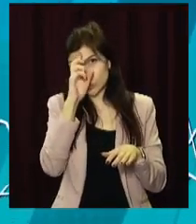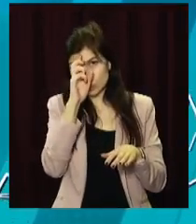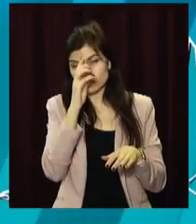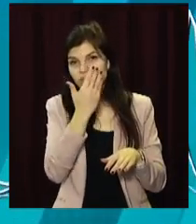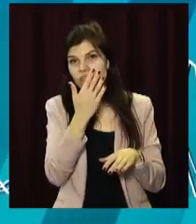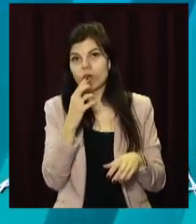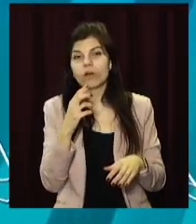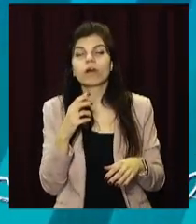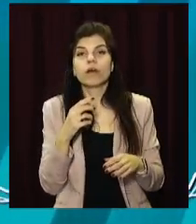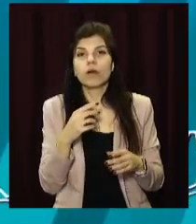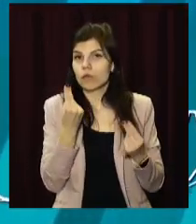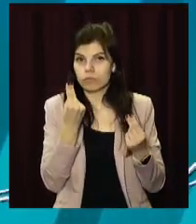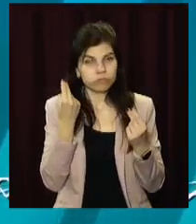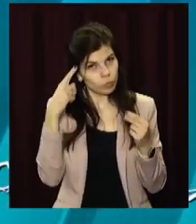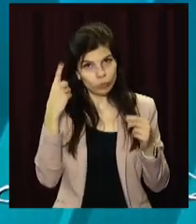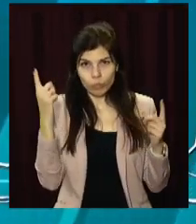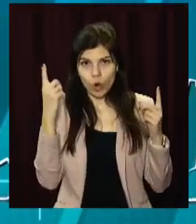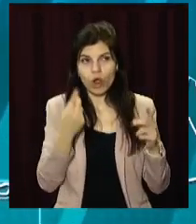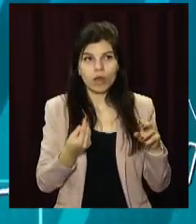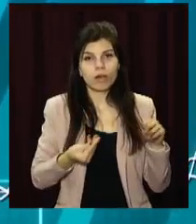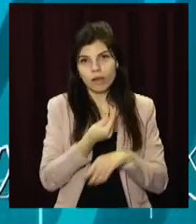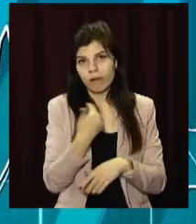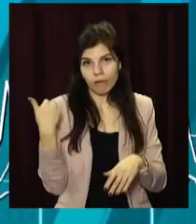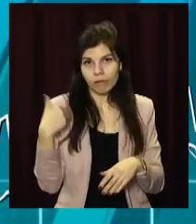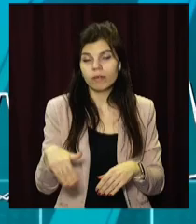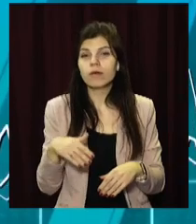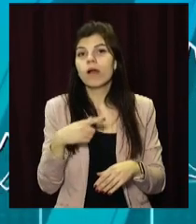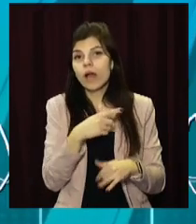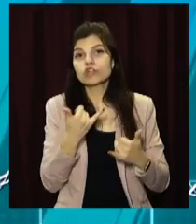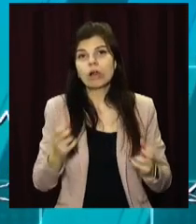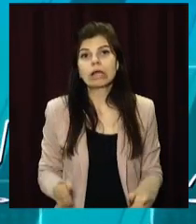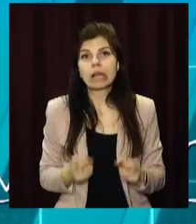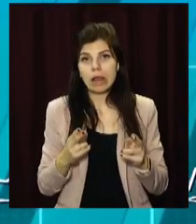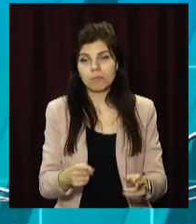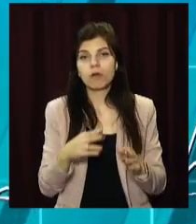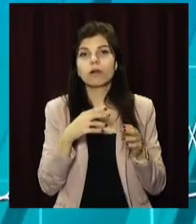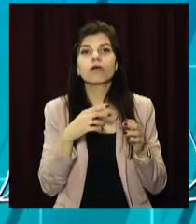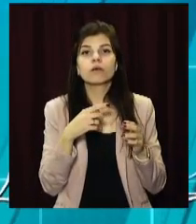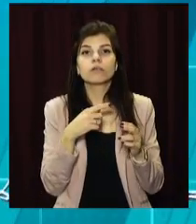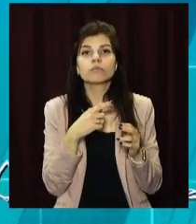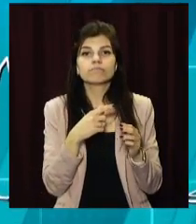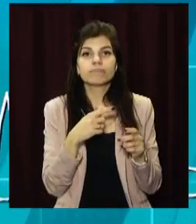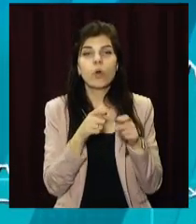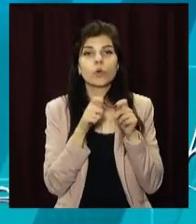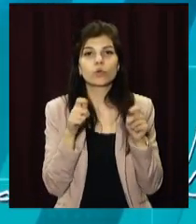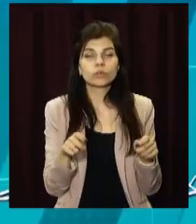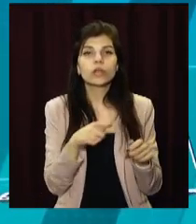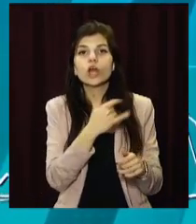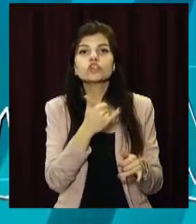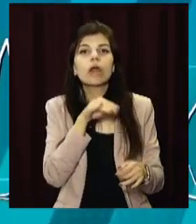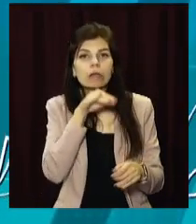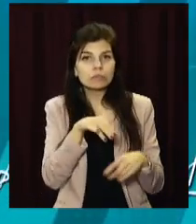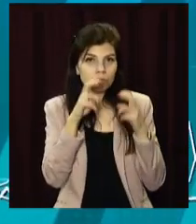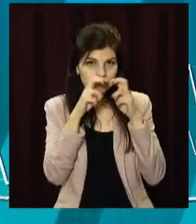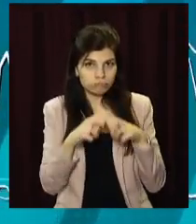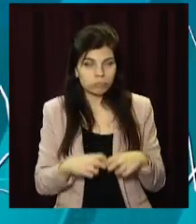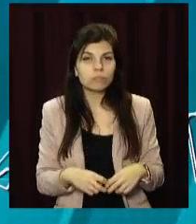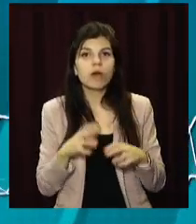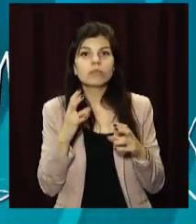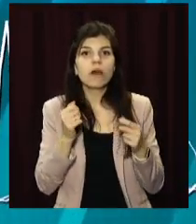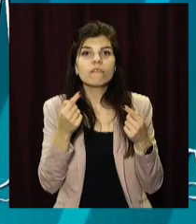держбюджету в особливо великих розмірах. У межах кримінального провадження заплановано проведення низки економічних експертиз, спрямованих